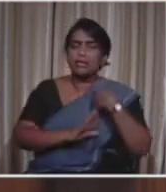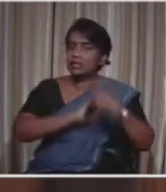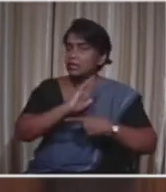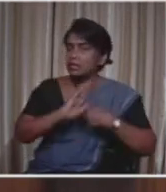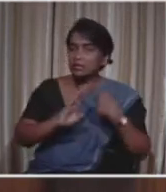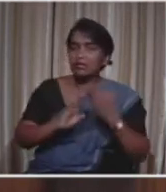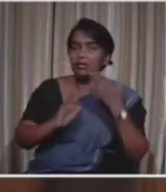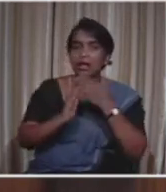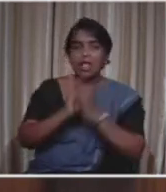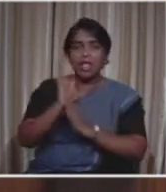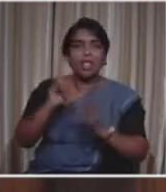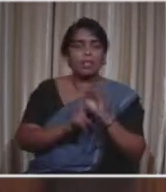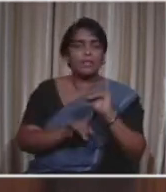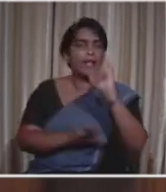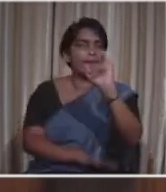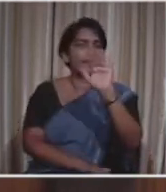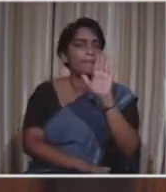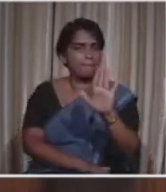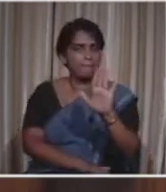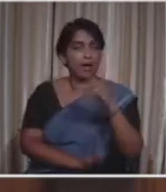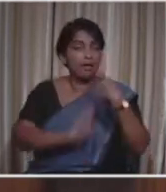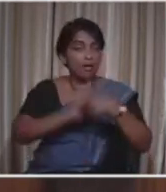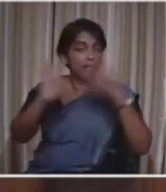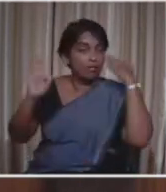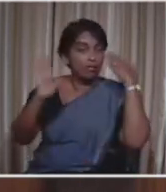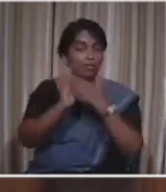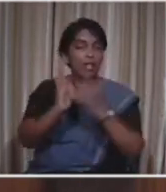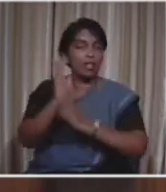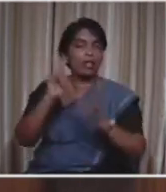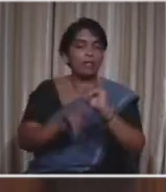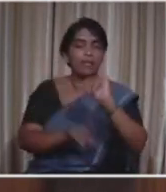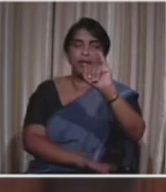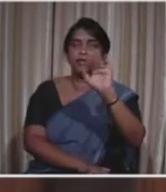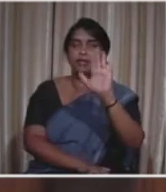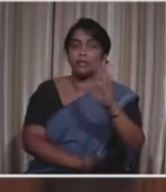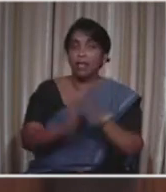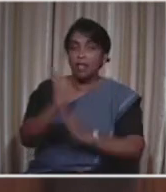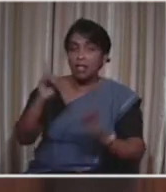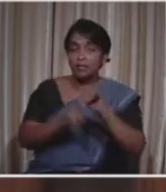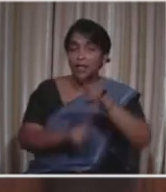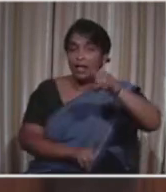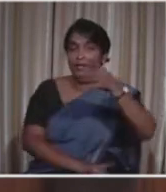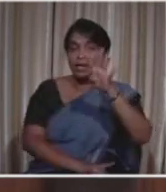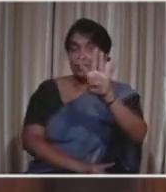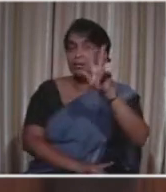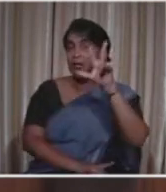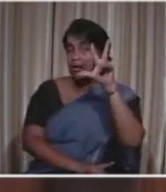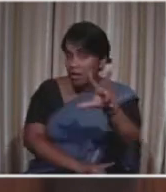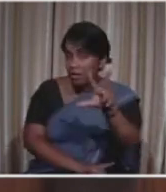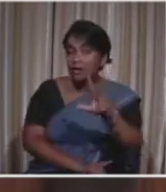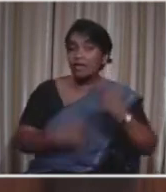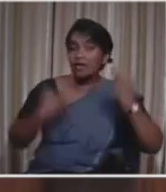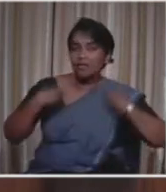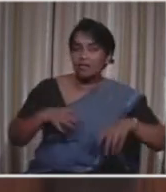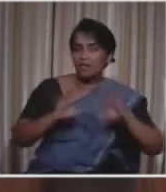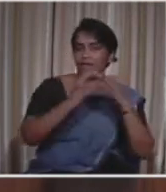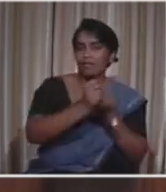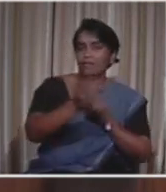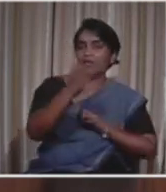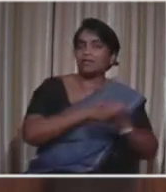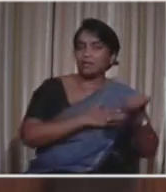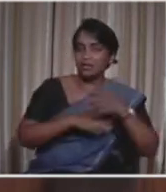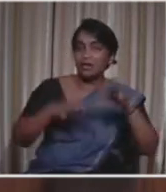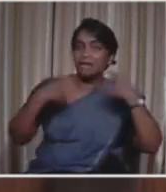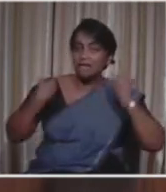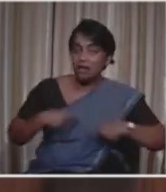ඉන්නේ මන්ත්‍රීවරු 65යි ශ්‍රී ලංකා වෙනුවෙන් මන්ත්‍රීවරු 65යි මන්ත්‍රීවරු 148ක් ඉන්නේ රාජපක්ෂ වෙනුවෙන් මේ